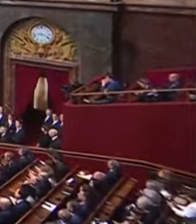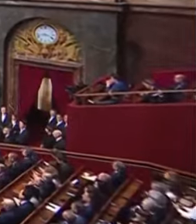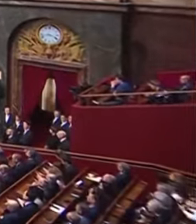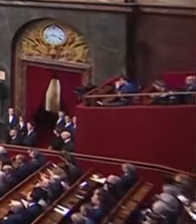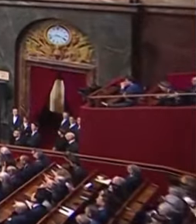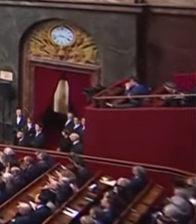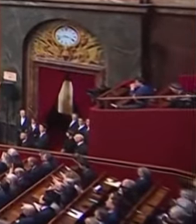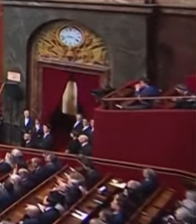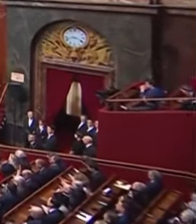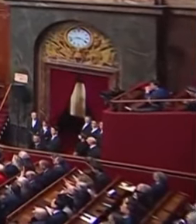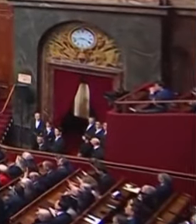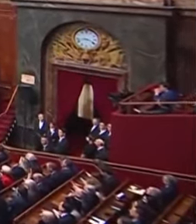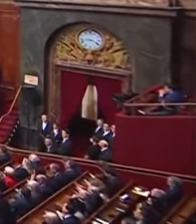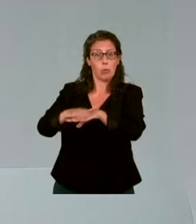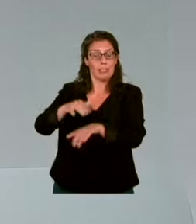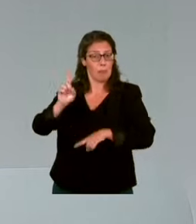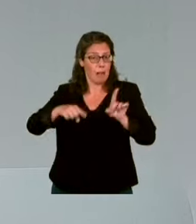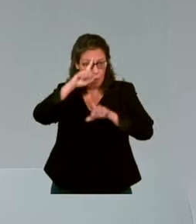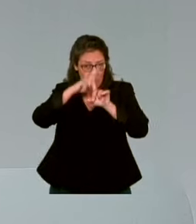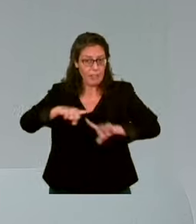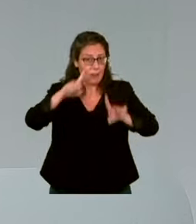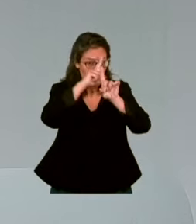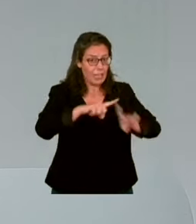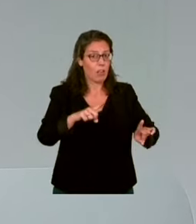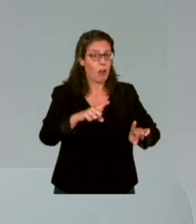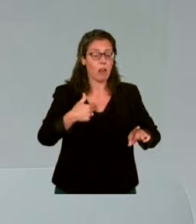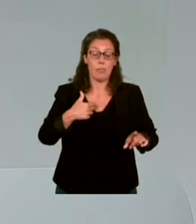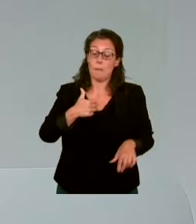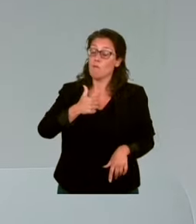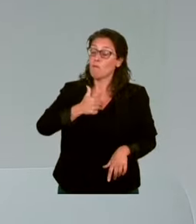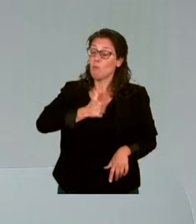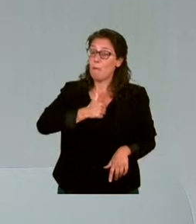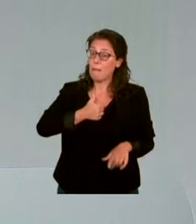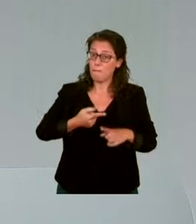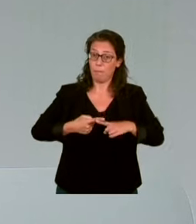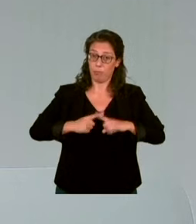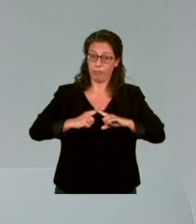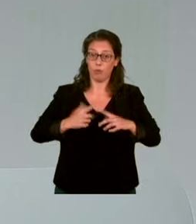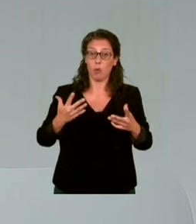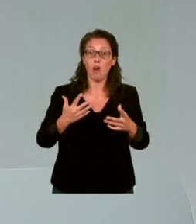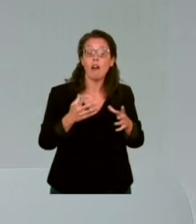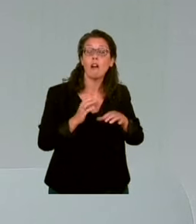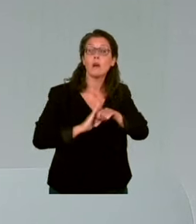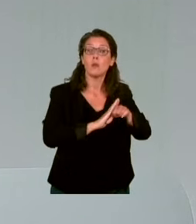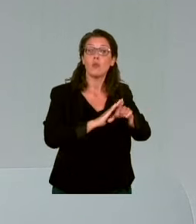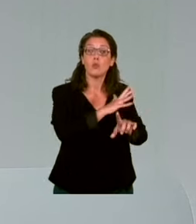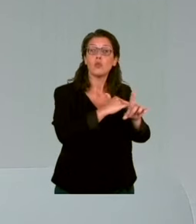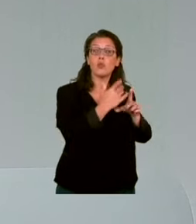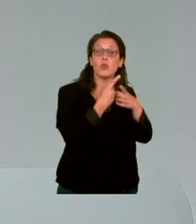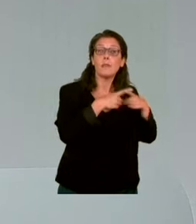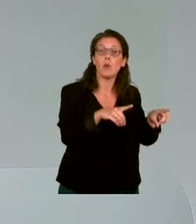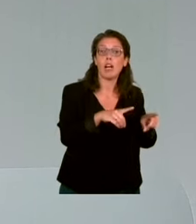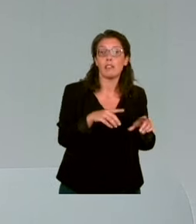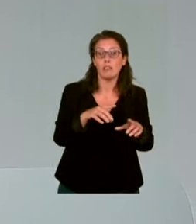durante le elezioni del Parlamento europeo. Je suis convaincu que des sociodémocrates, des